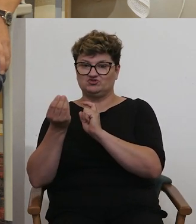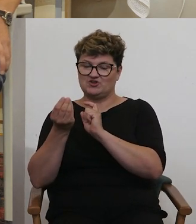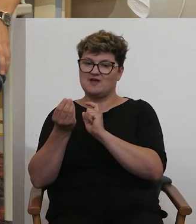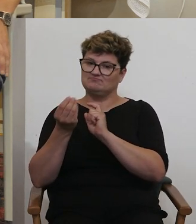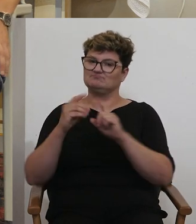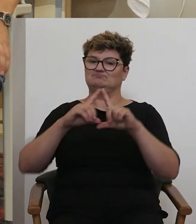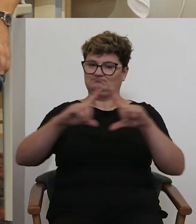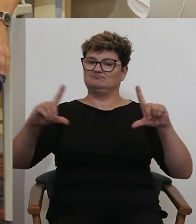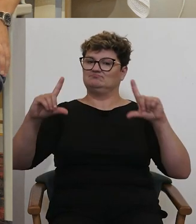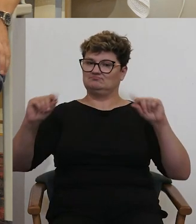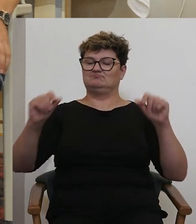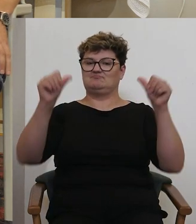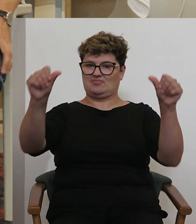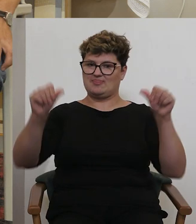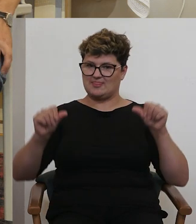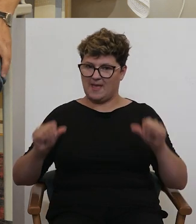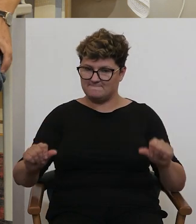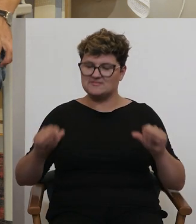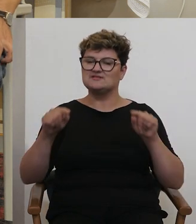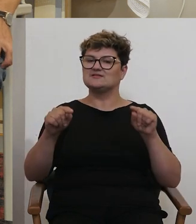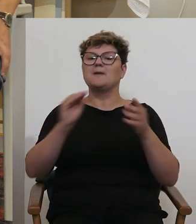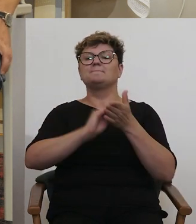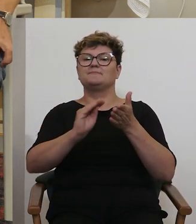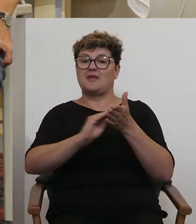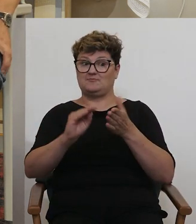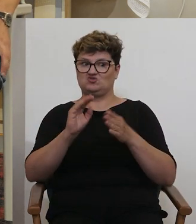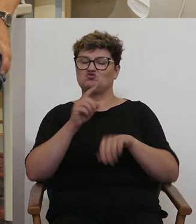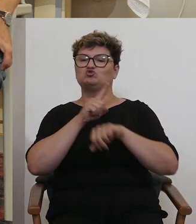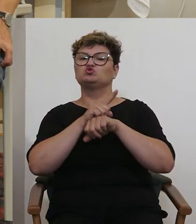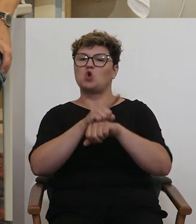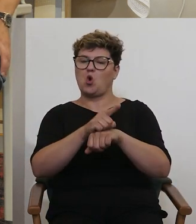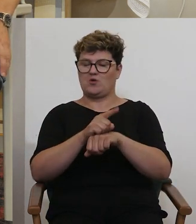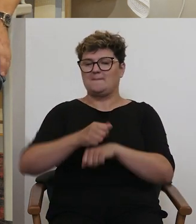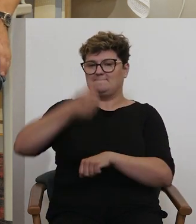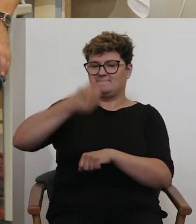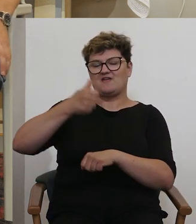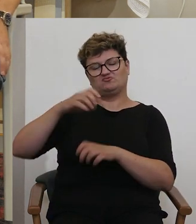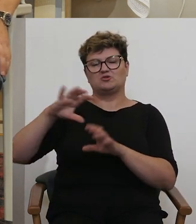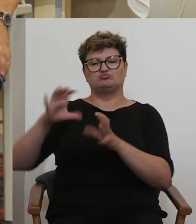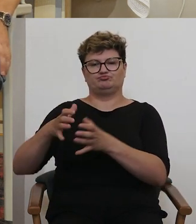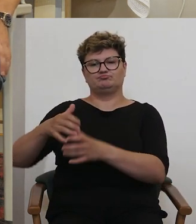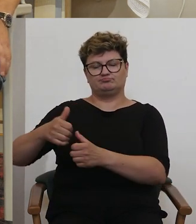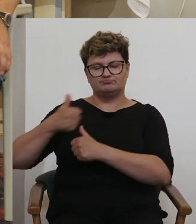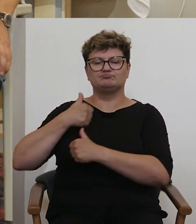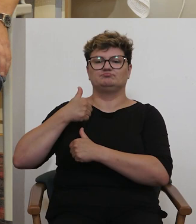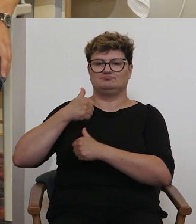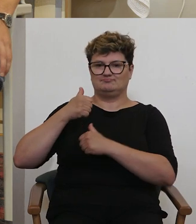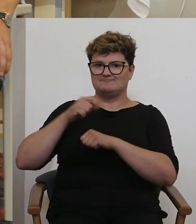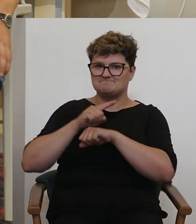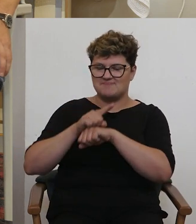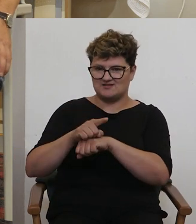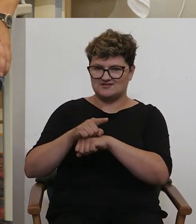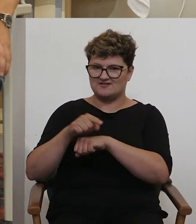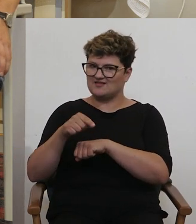wstawiono tablicę z napisem, że jest to czołg pierwszej brygady pancernej. No i wyobraźmy